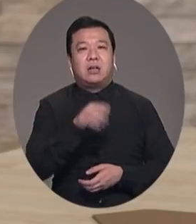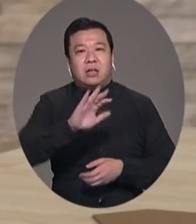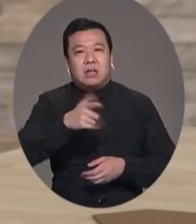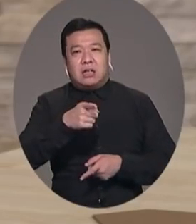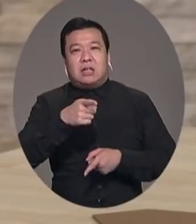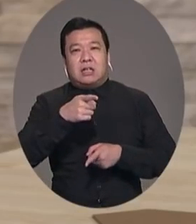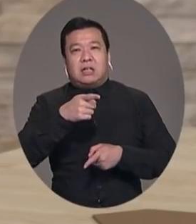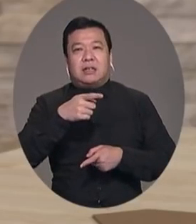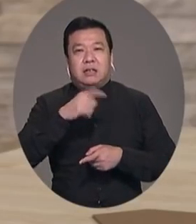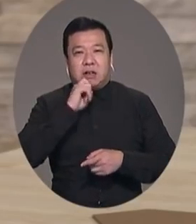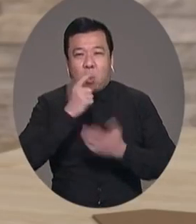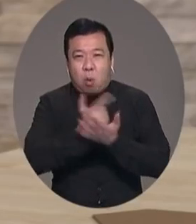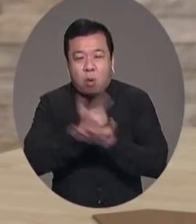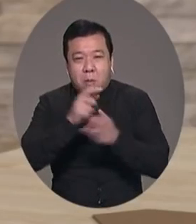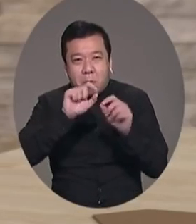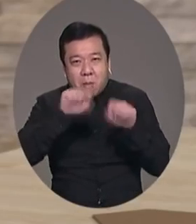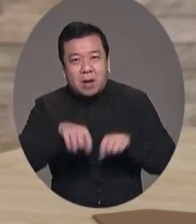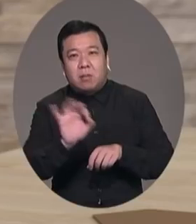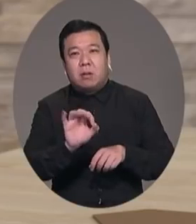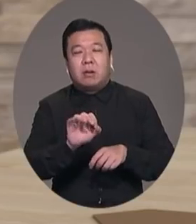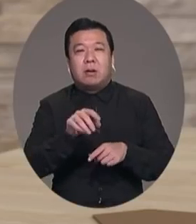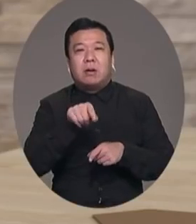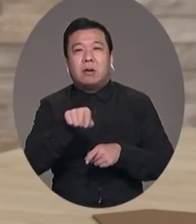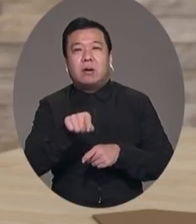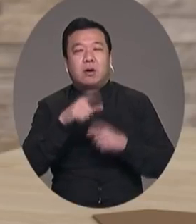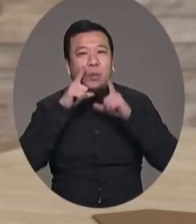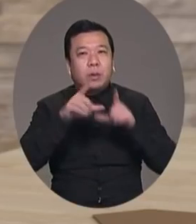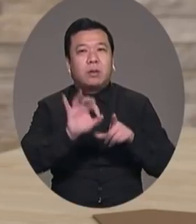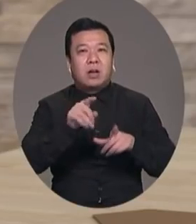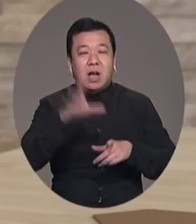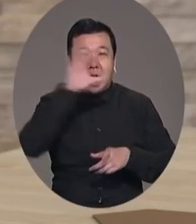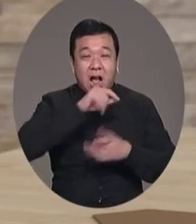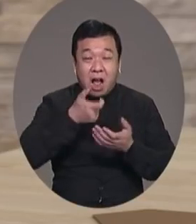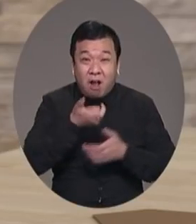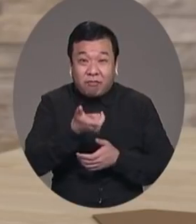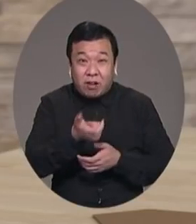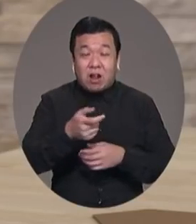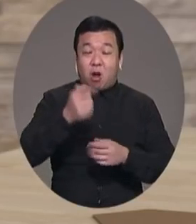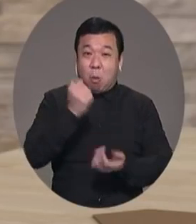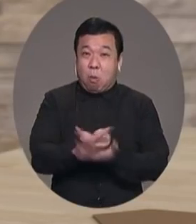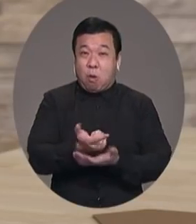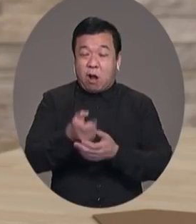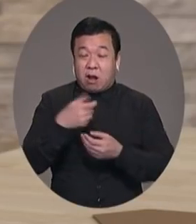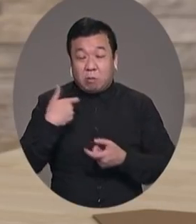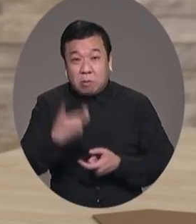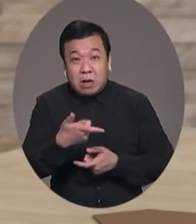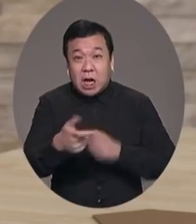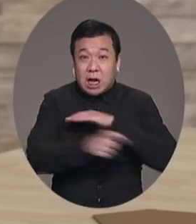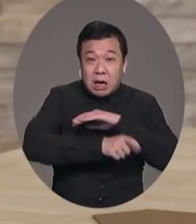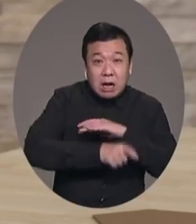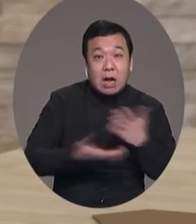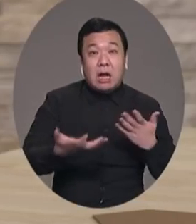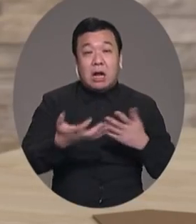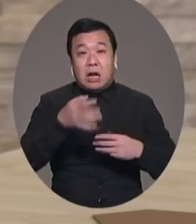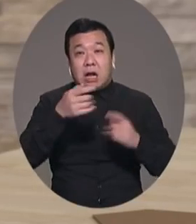未有交代多個關鍵問題，例如晚宴的花費是否涉及豪華款待，是否涉及利益衝